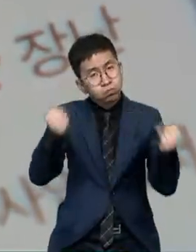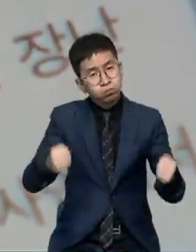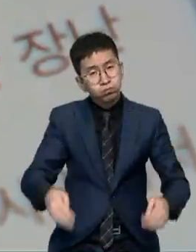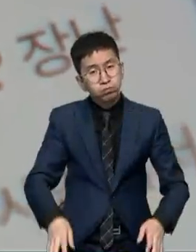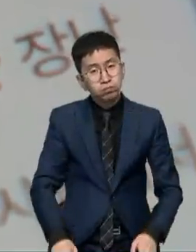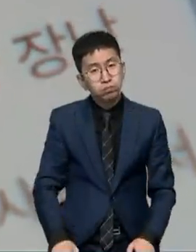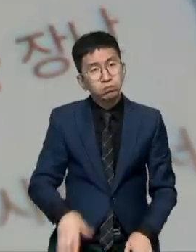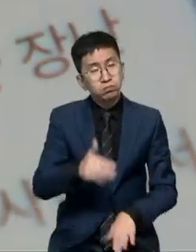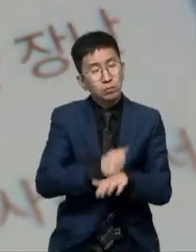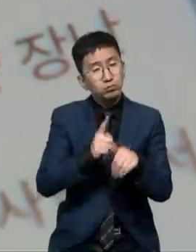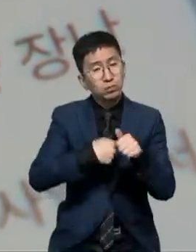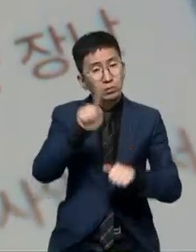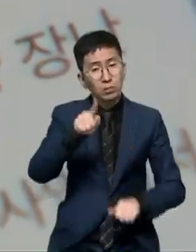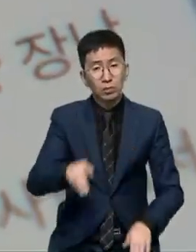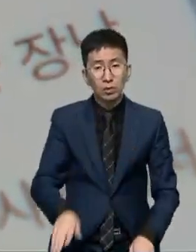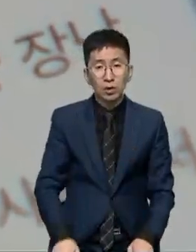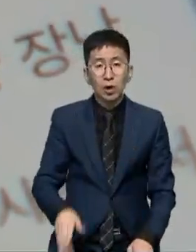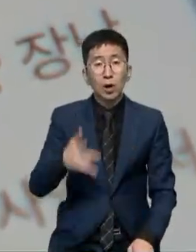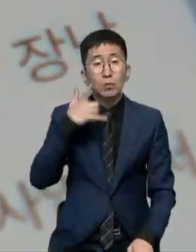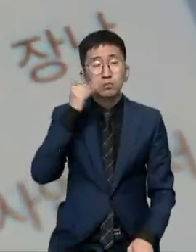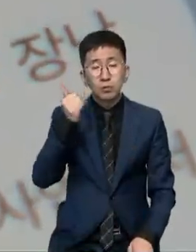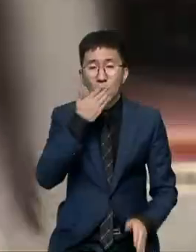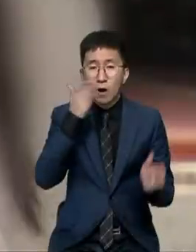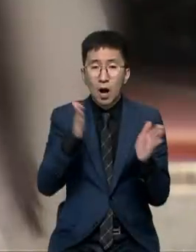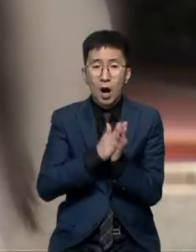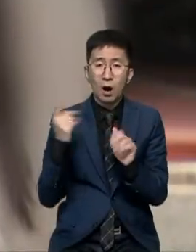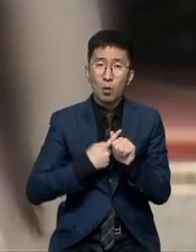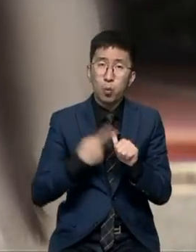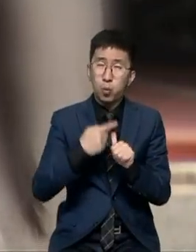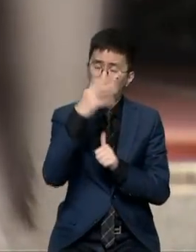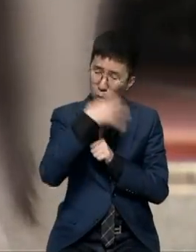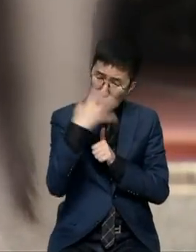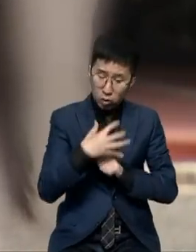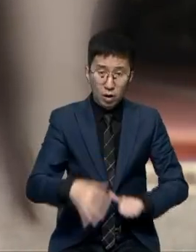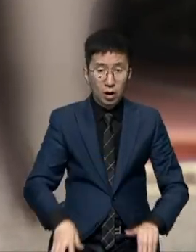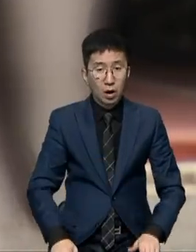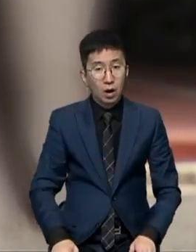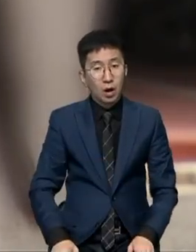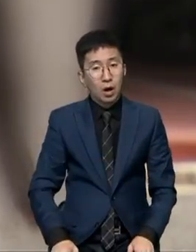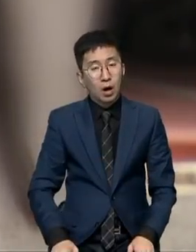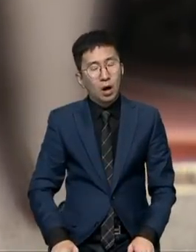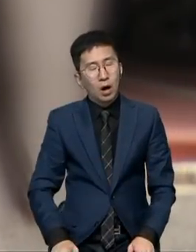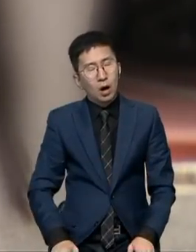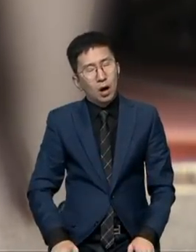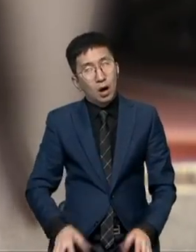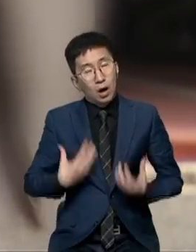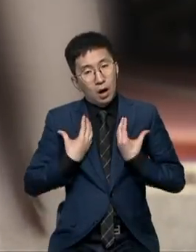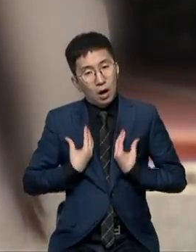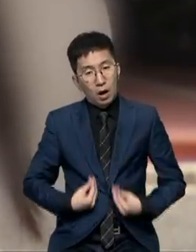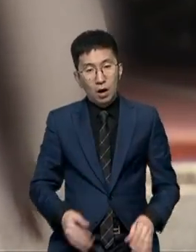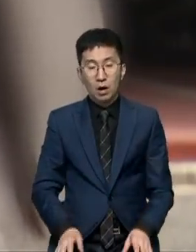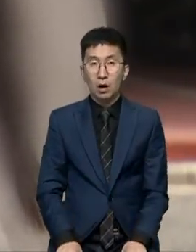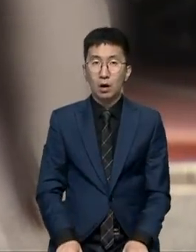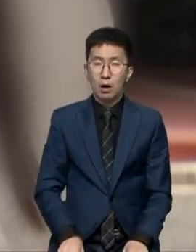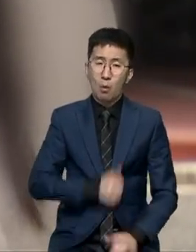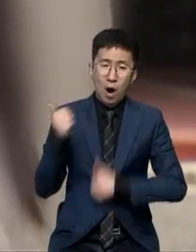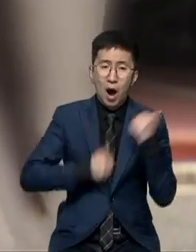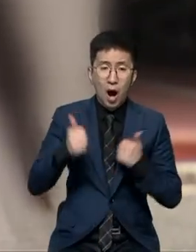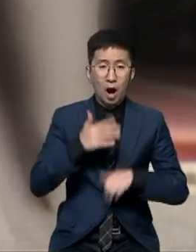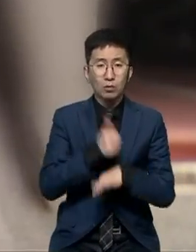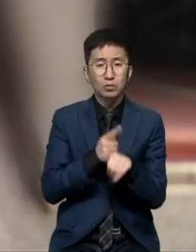아니라 부모님도 같이 욕하는 걸로 들려서 많이 속상했습니다. 너무 화나서 손도